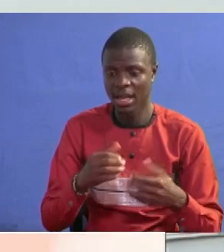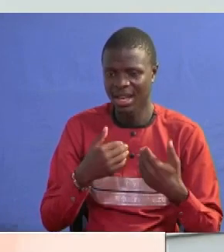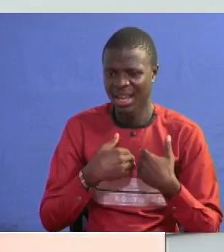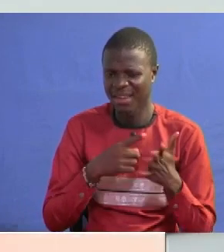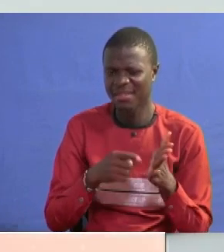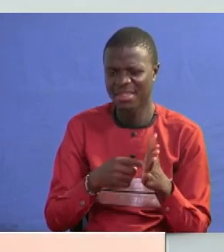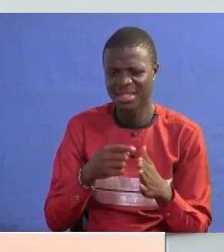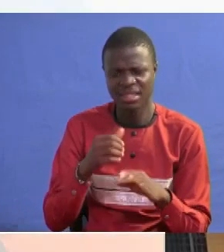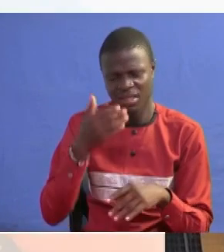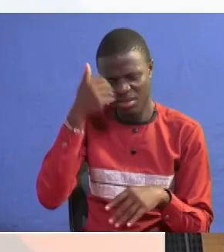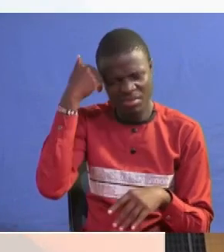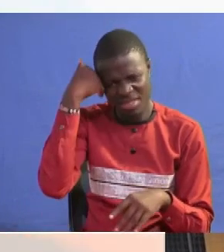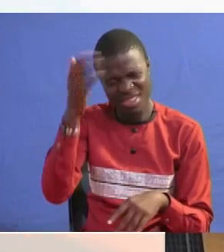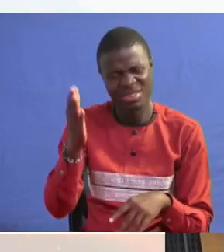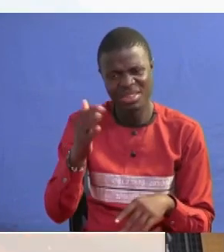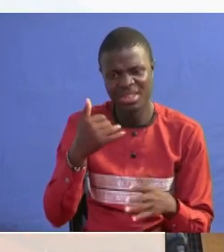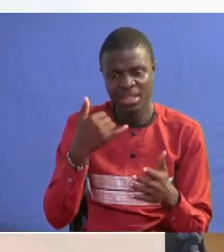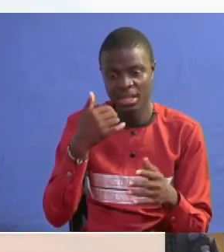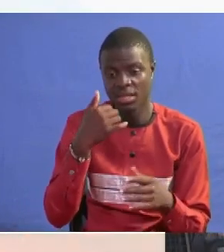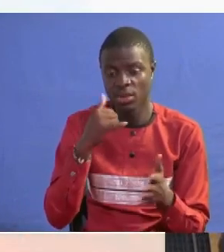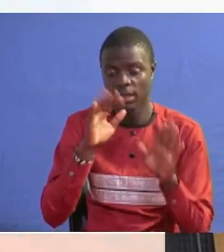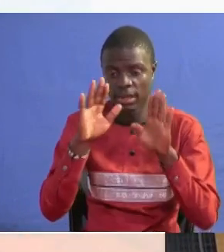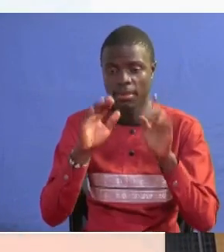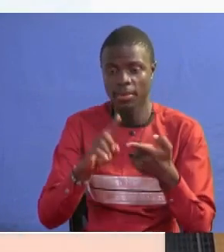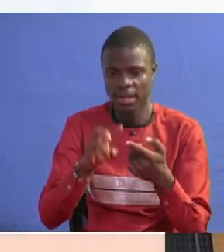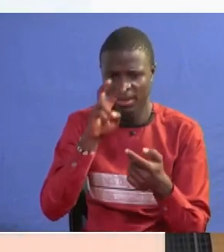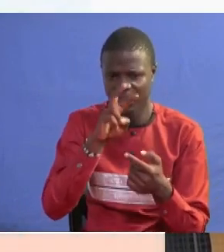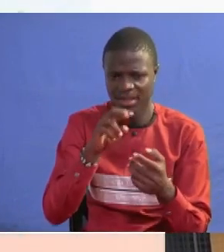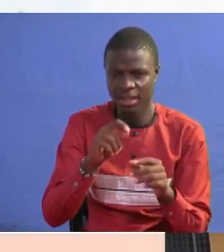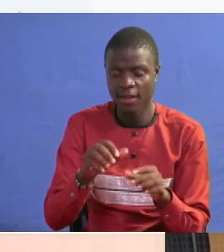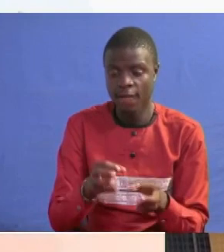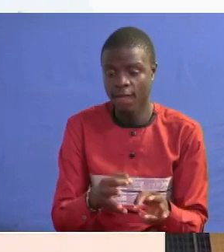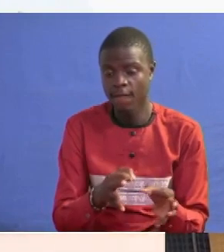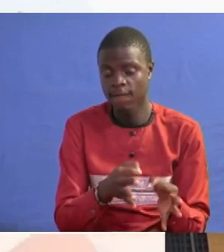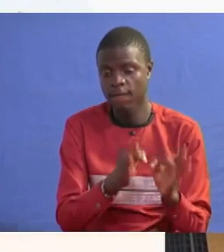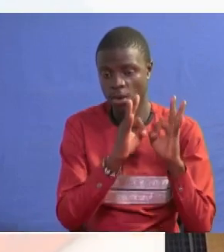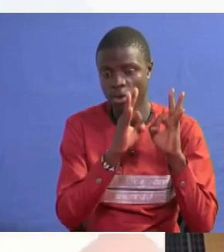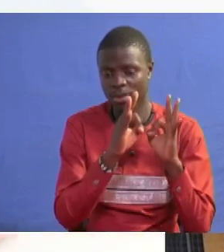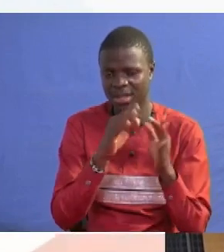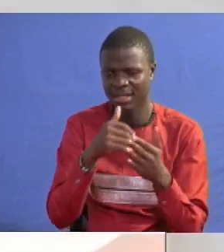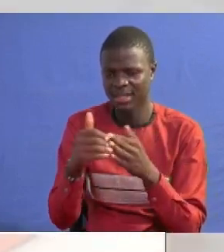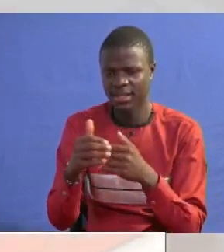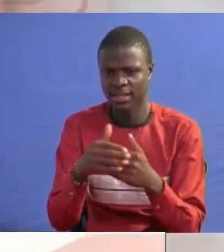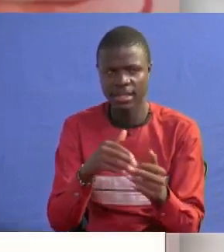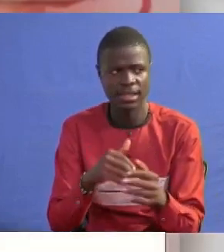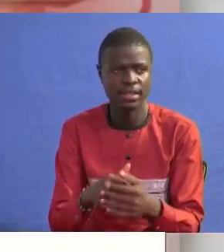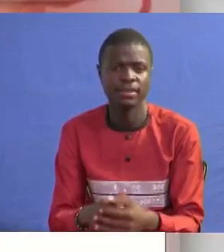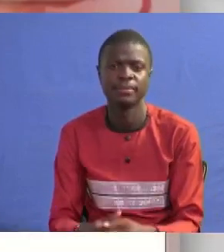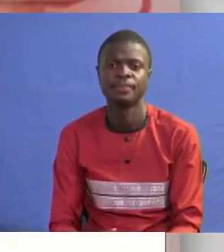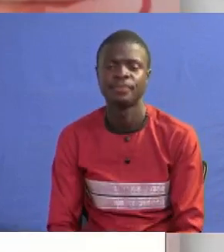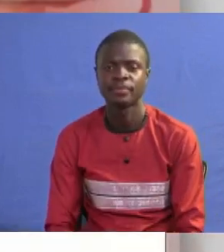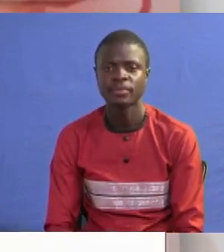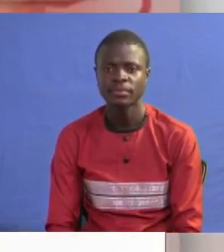Hivyo basi, ni vyema kuchunguza dalili na ishara zifuatazo na kutafuta matibabu mapema. Miongoni mwao ni